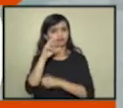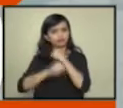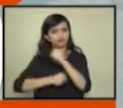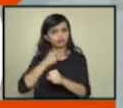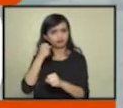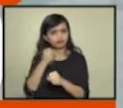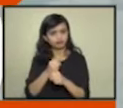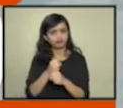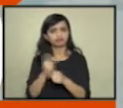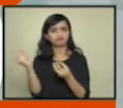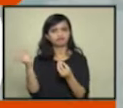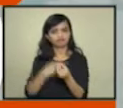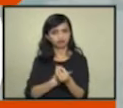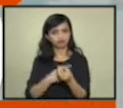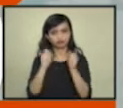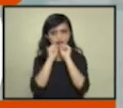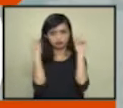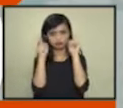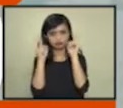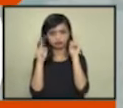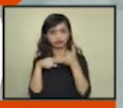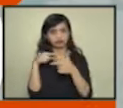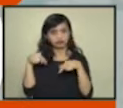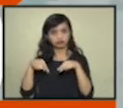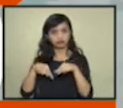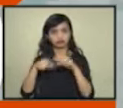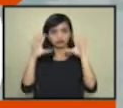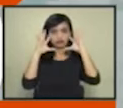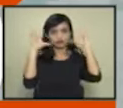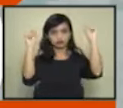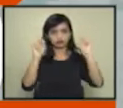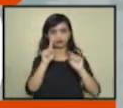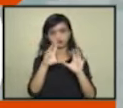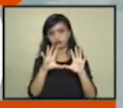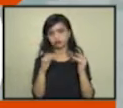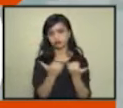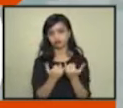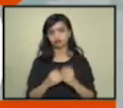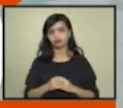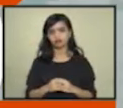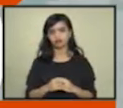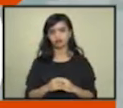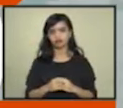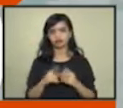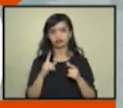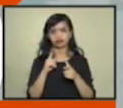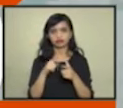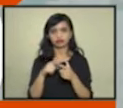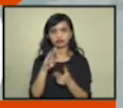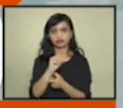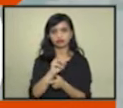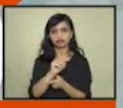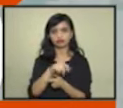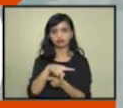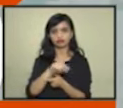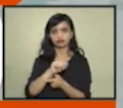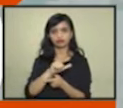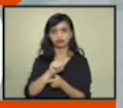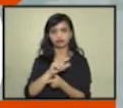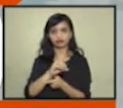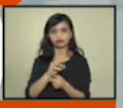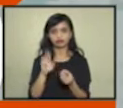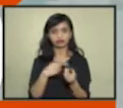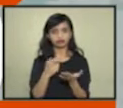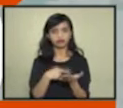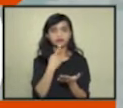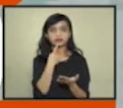nagtrabaho, sinibak po biglaan na lamang nitong presidente ng isang kumpanya, Mapalad Rice Mill. Ngayon po nagpapasahan sila